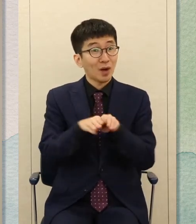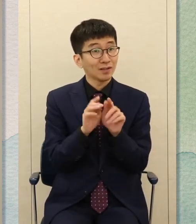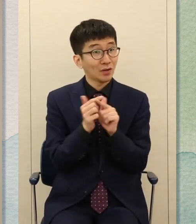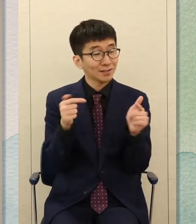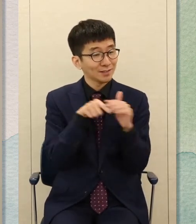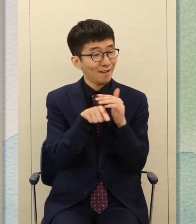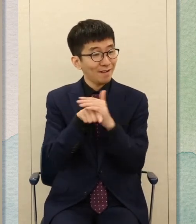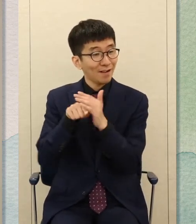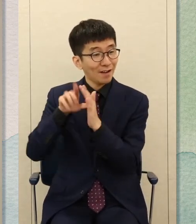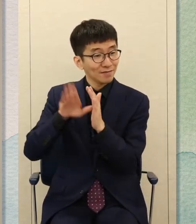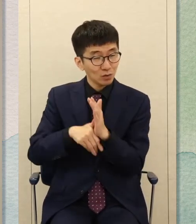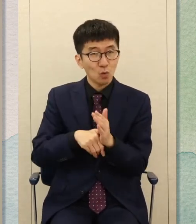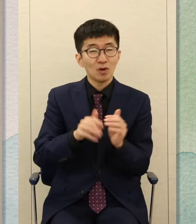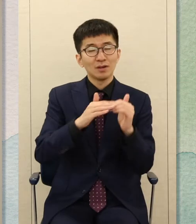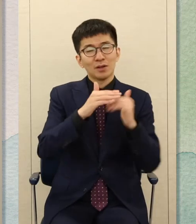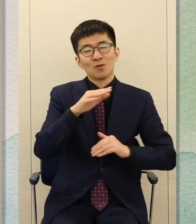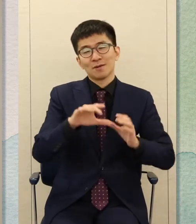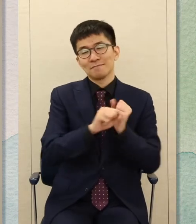데서 예,